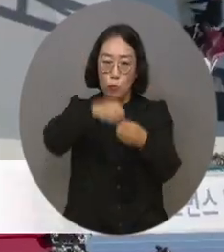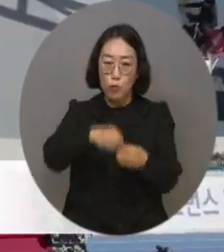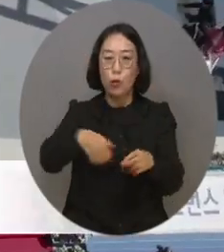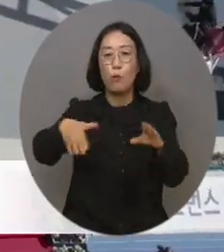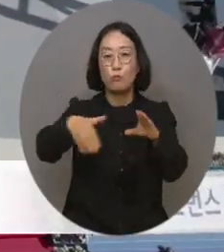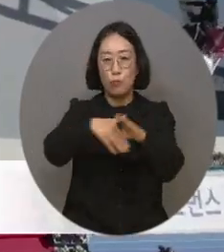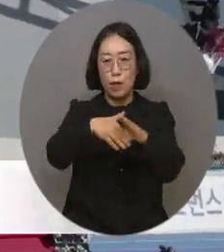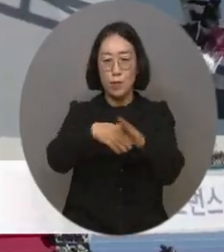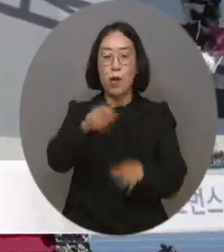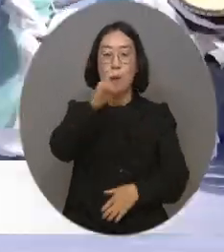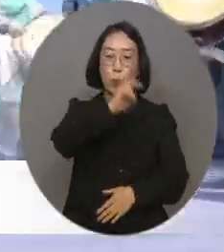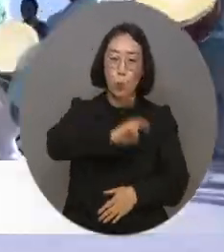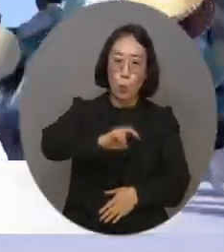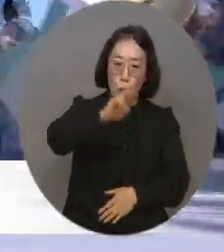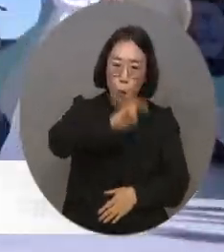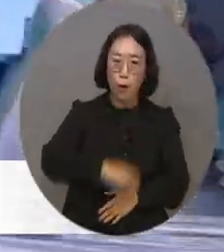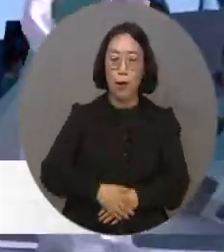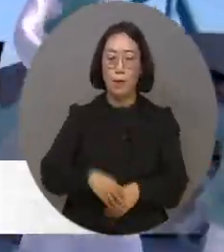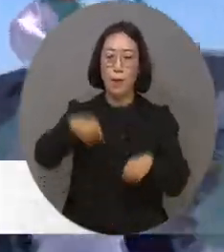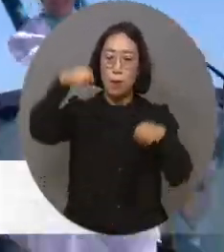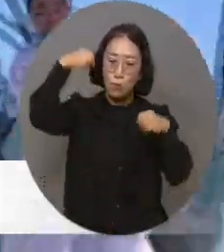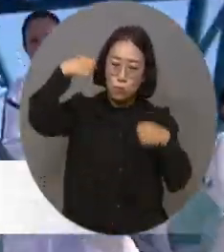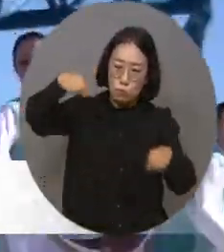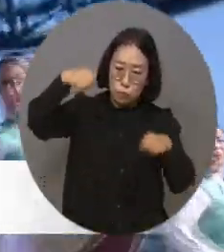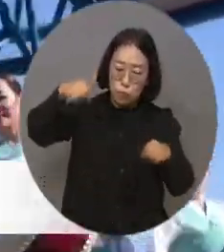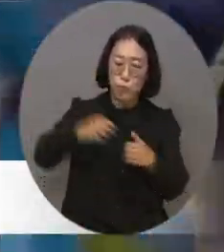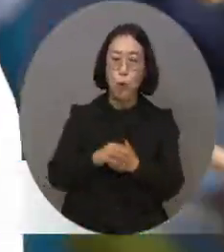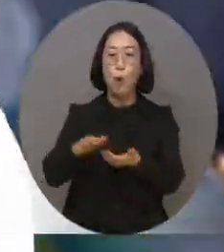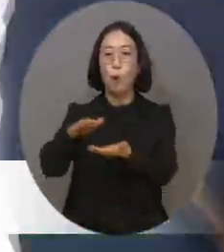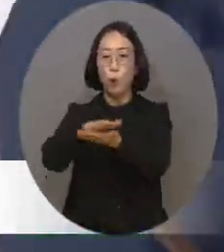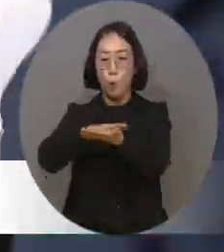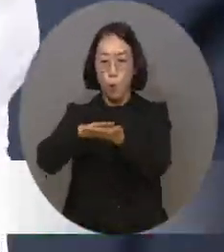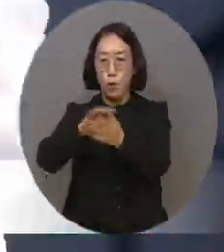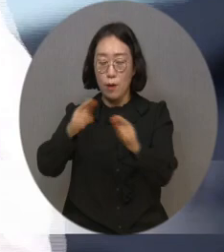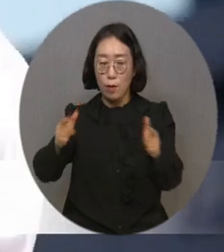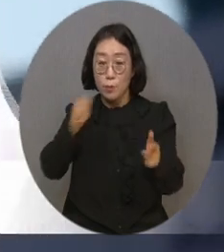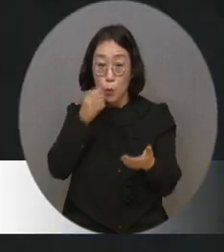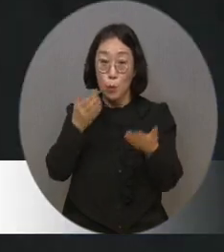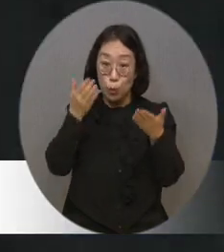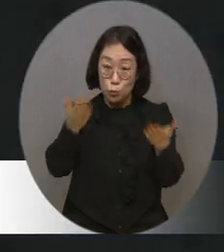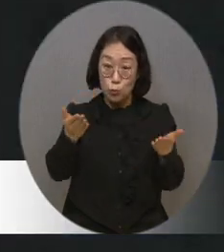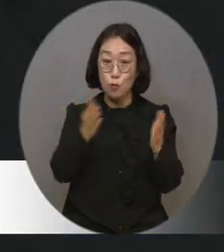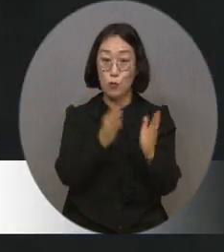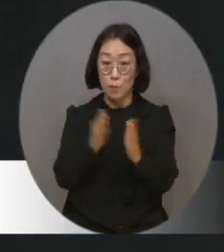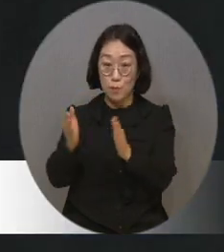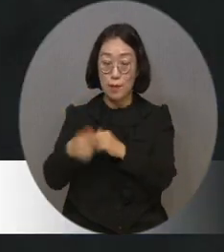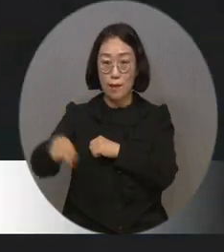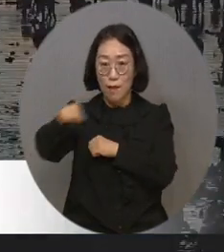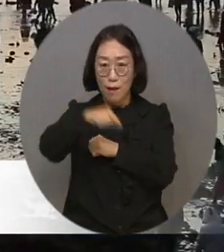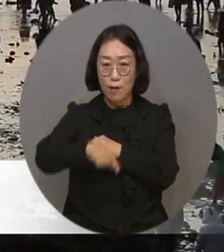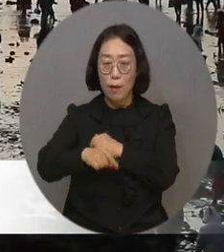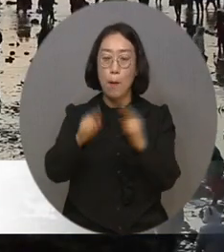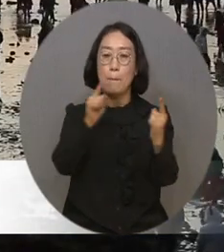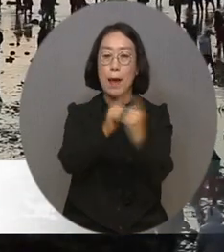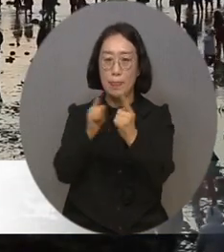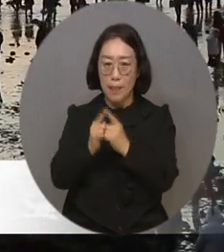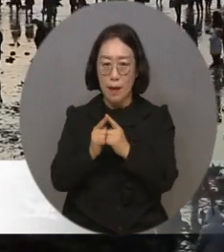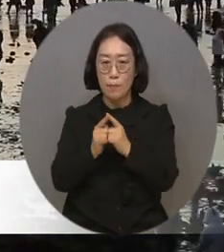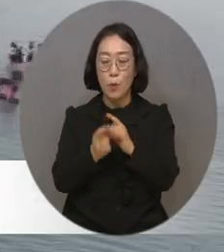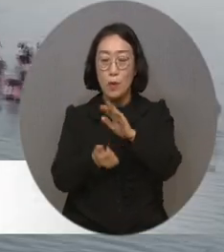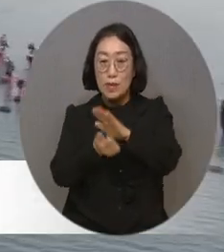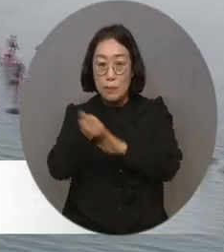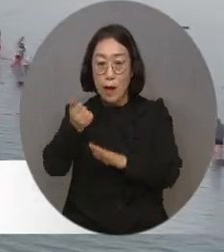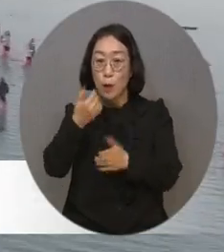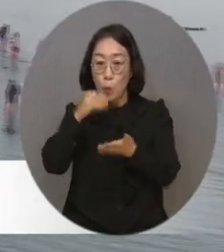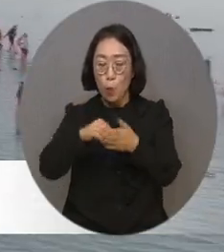무형문화유산인 진도아리랑, 진도 식김굿, 진도 북놀이 등을 선보이고 바닷길 만남 한마당, 소망의